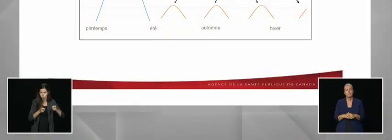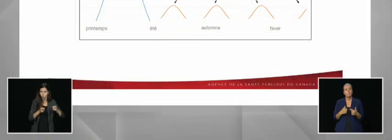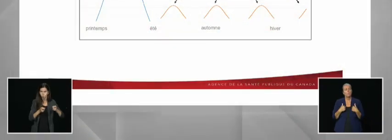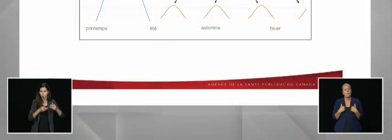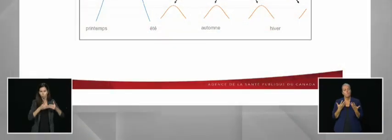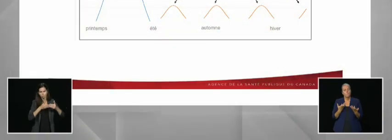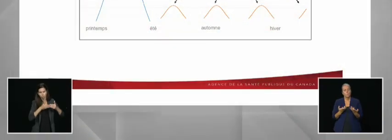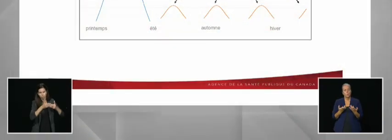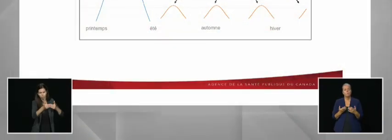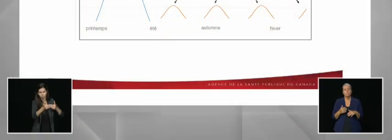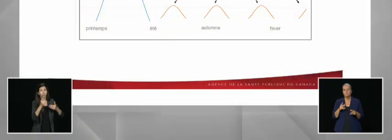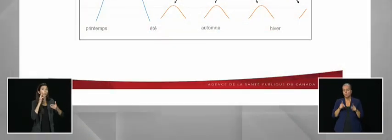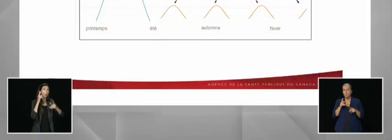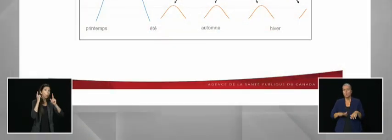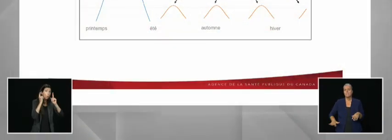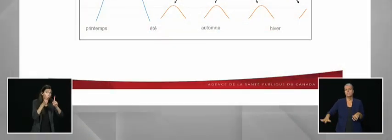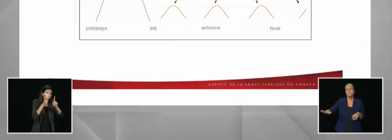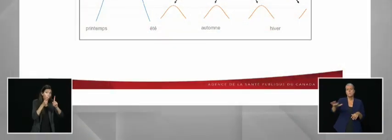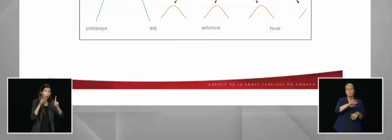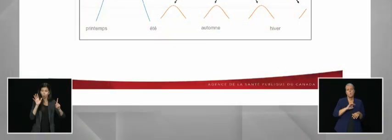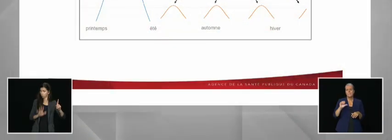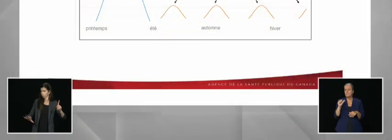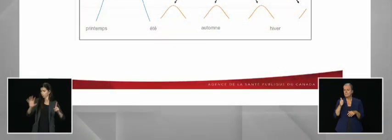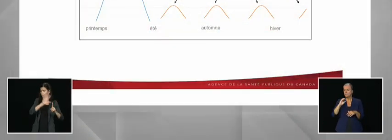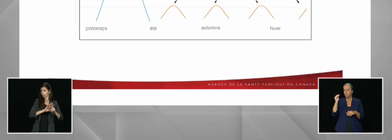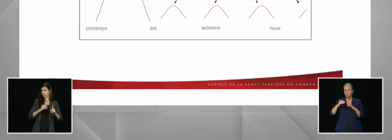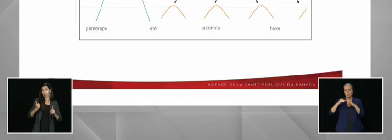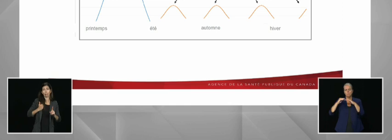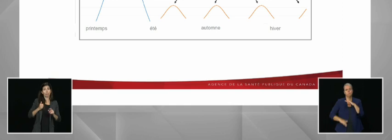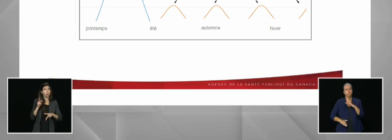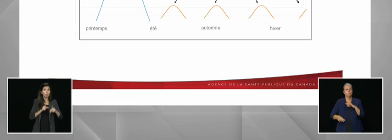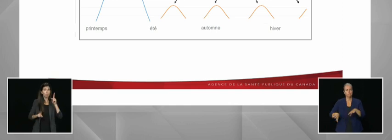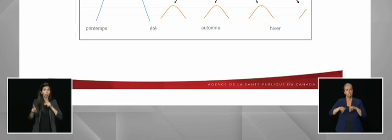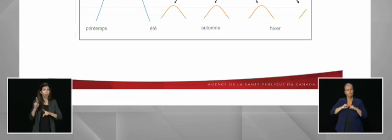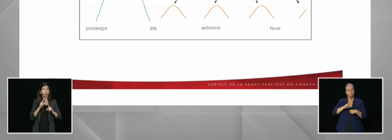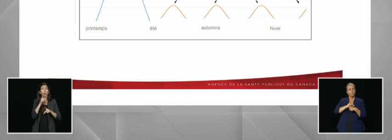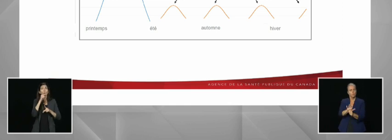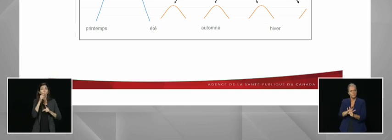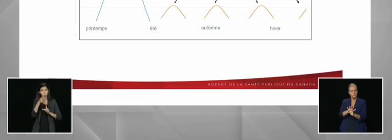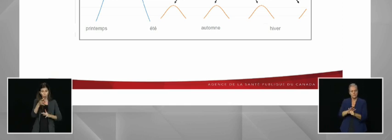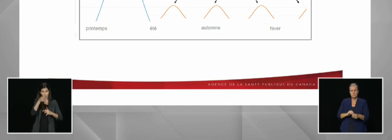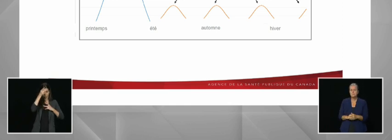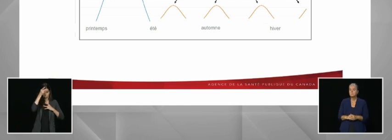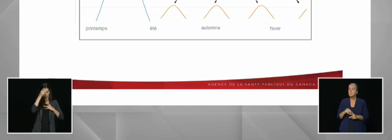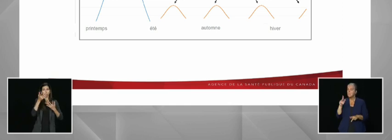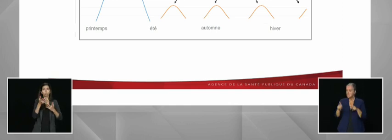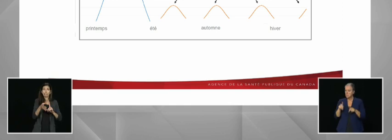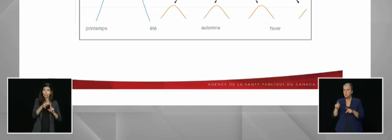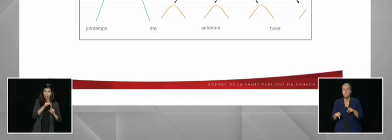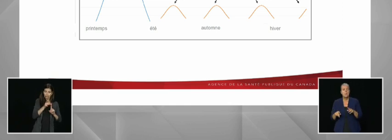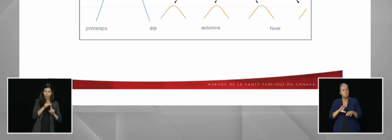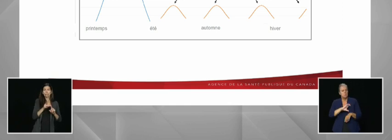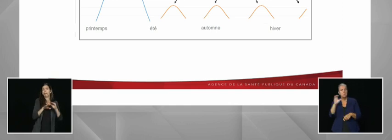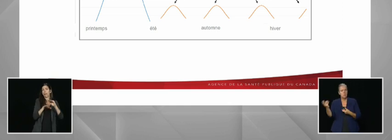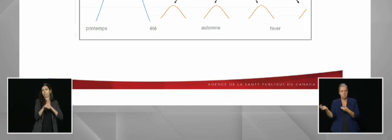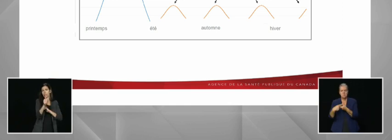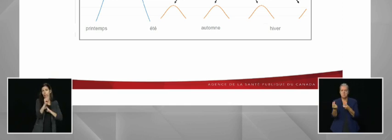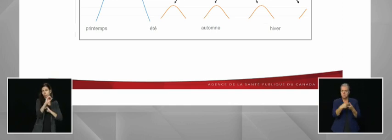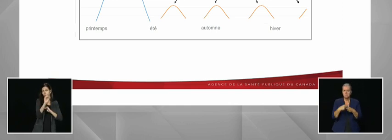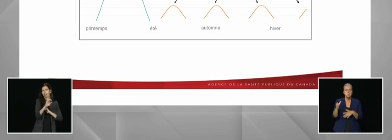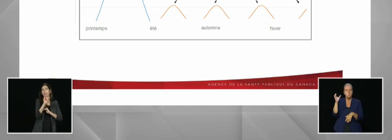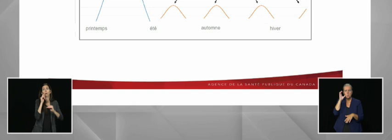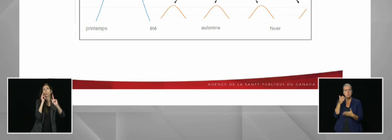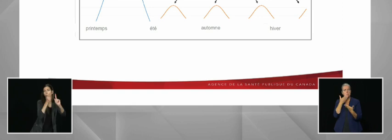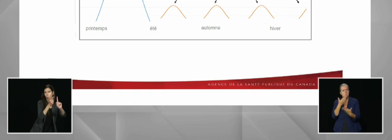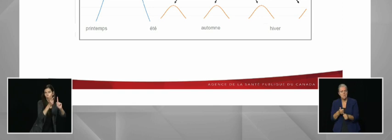soit infectée. Grâce à l'engagement de la population canadienne qui a suivi les conseils de santé publique pour se